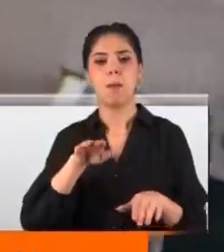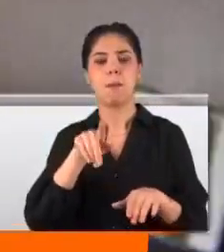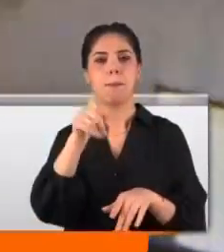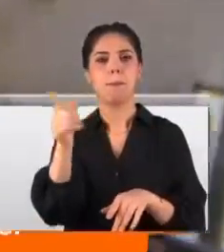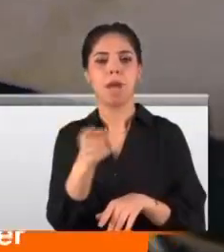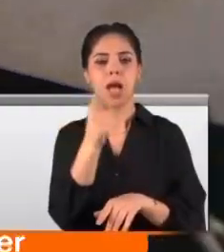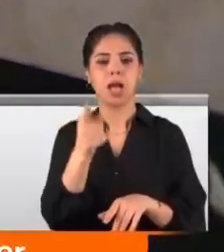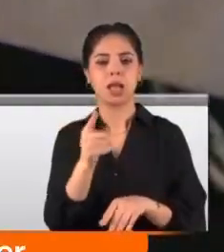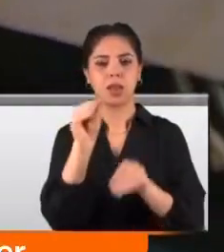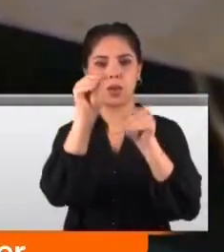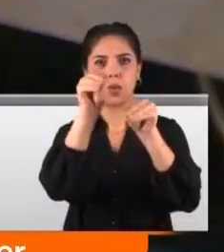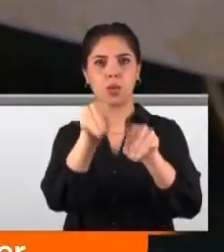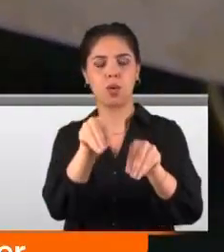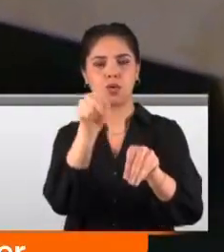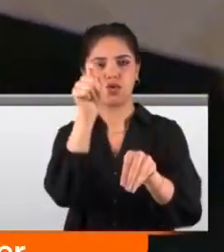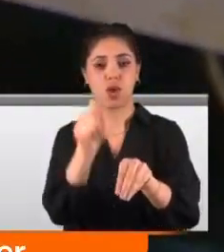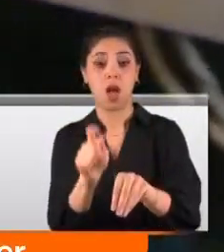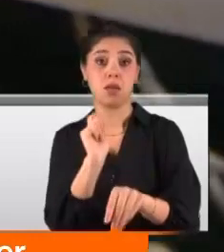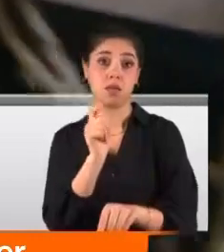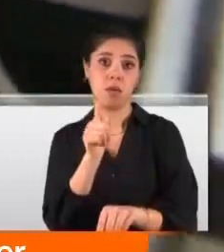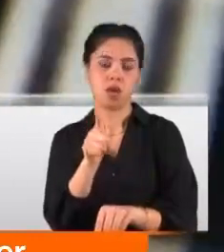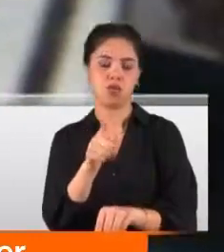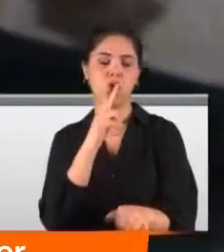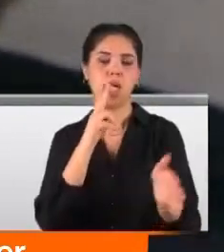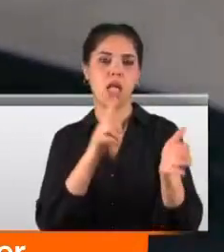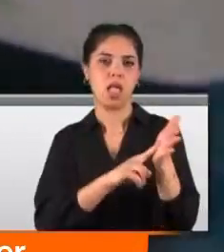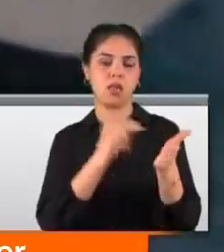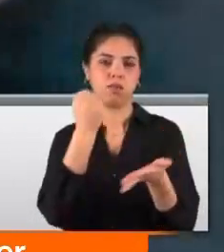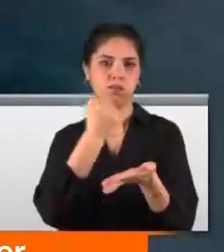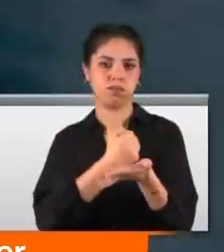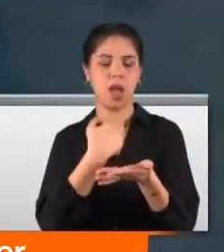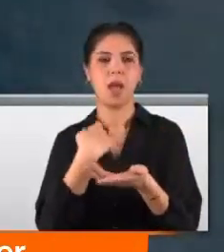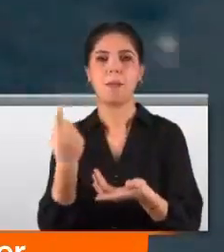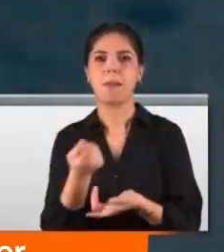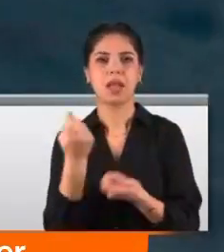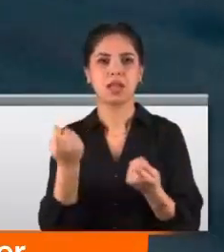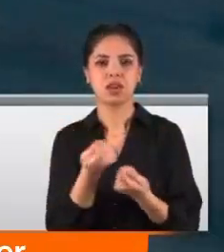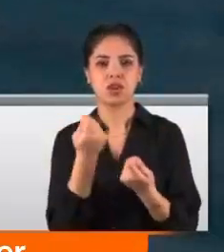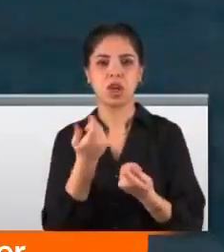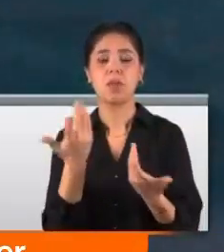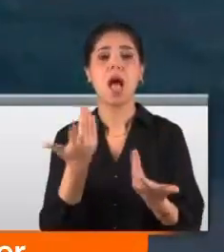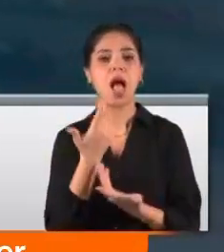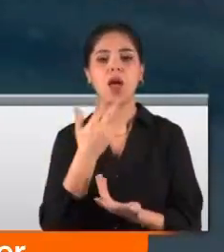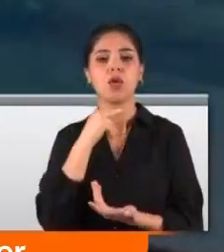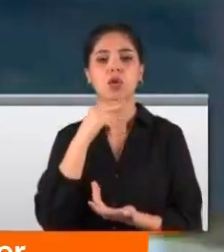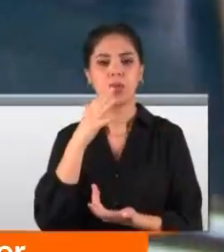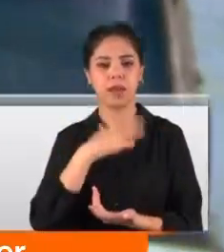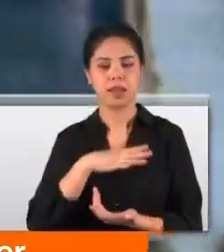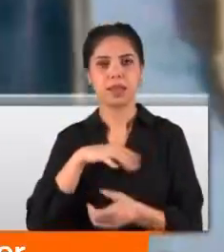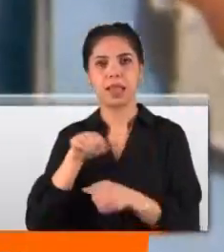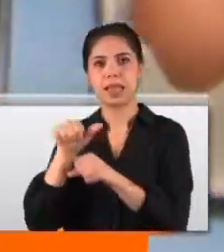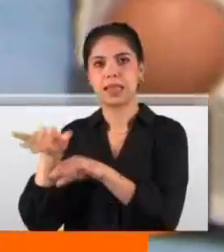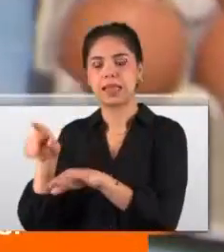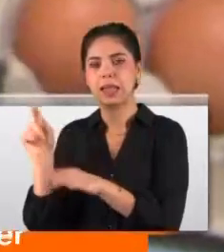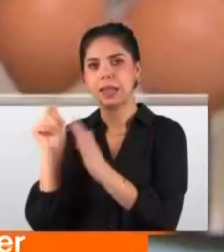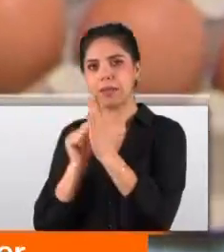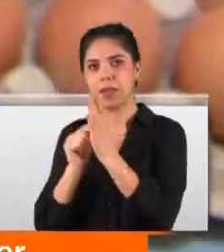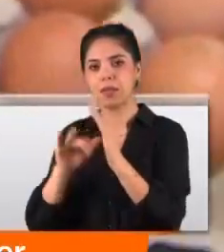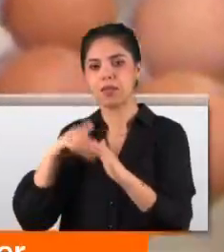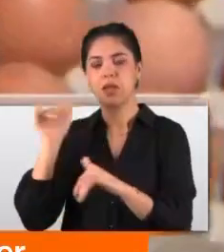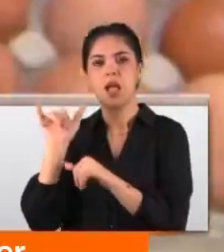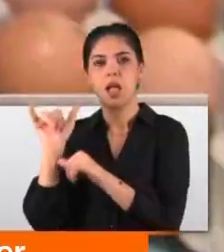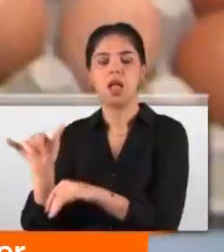yerleştiriyorsunuz. Aynı yaptığım gibi. Şimdi makinayı çalıştırdım ve hangi kodu istiyorsanız sisteme girdikten sonra işte